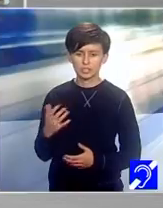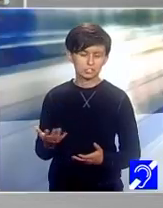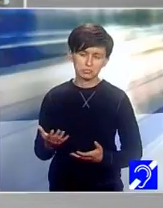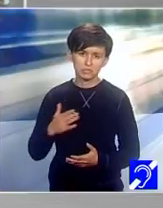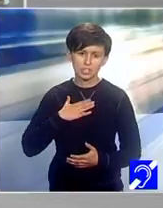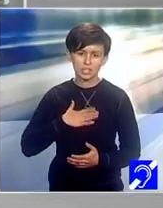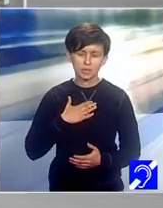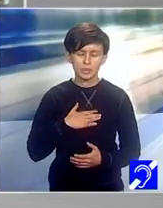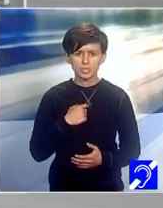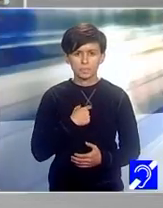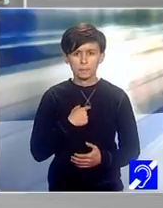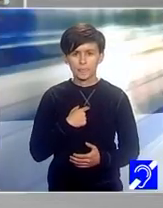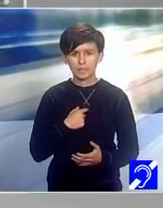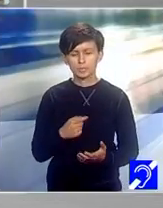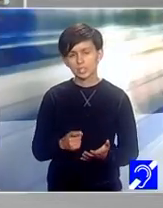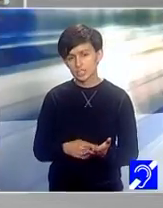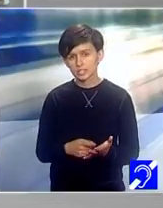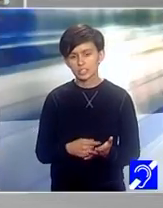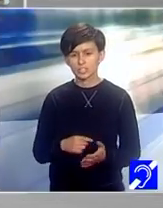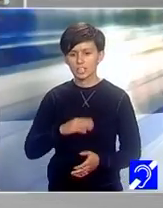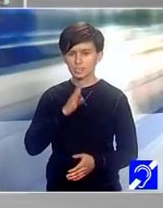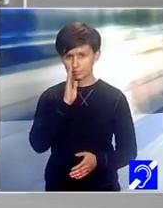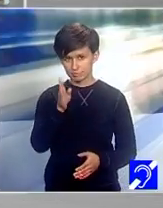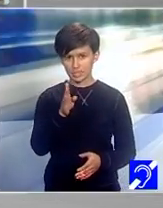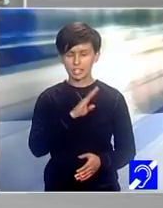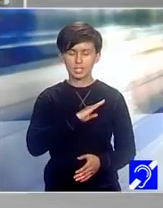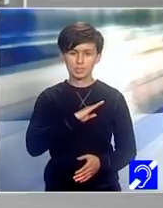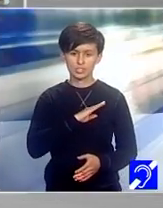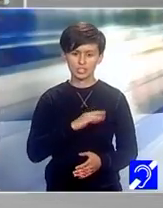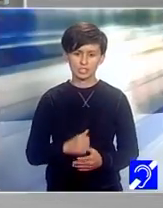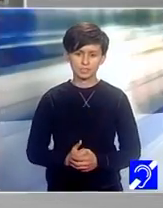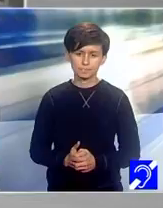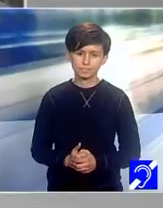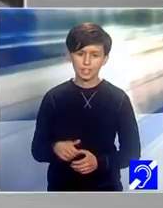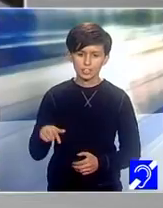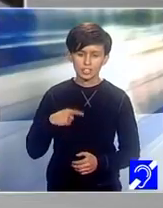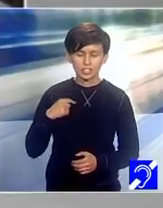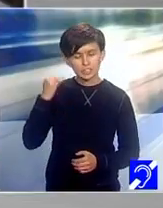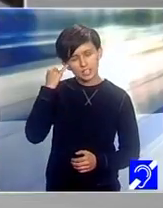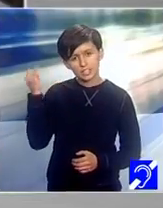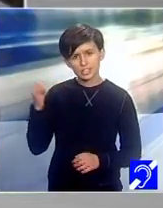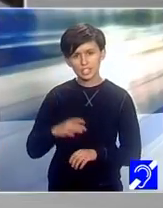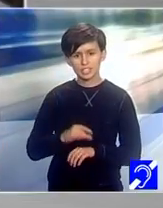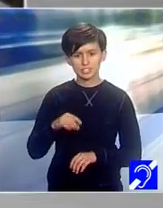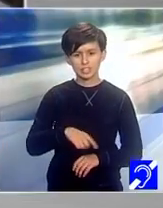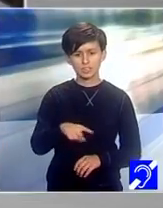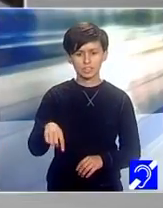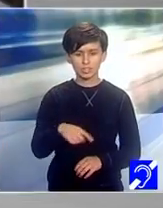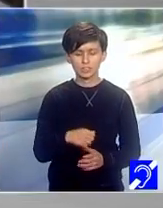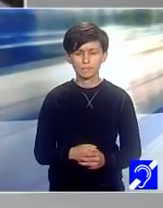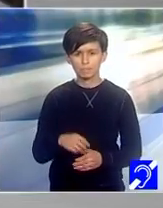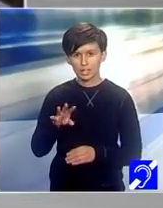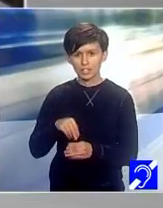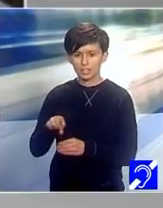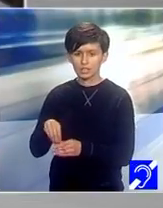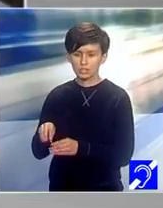place, pot să o comandă direct de la meșteșugare. Asta e ideea inițiativei noastre. Trebuie să spunem că această colecție va putea fi văzută mâine